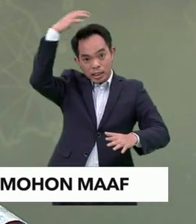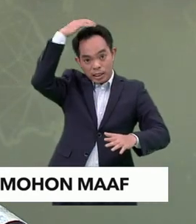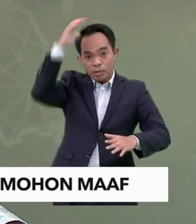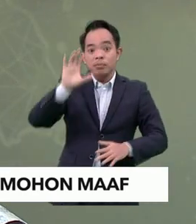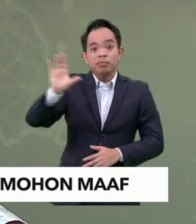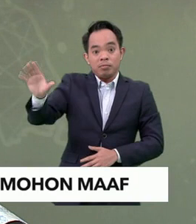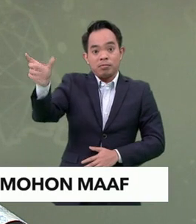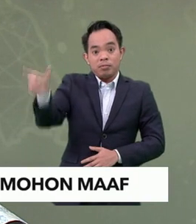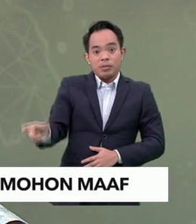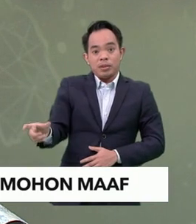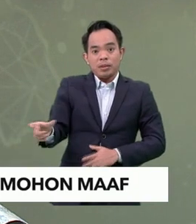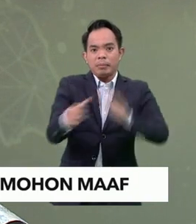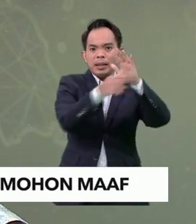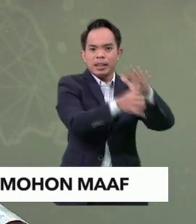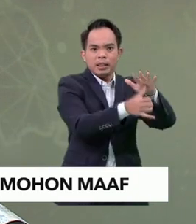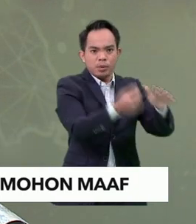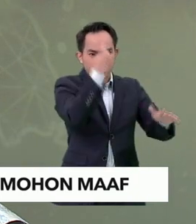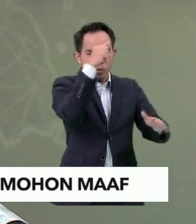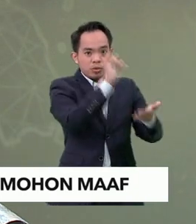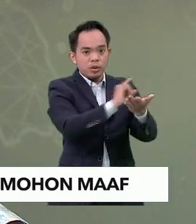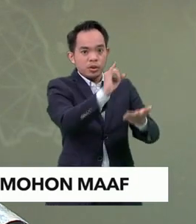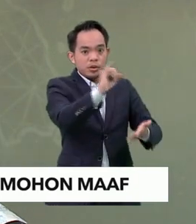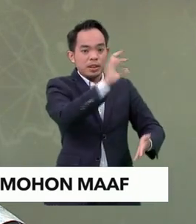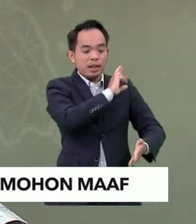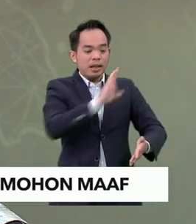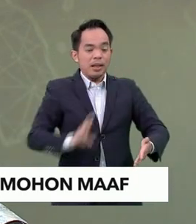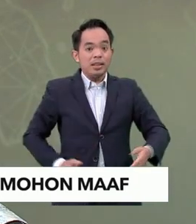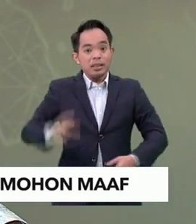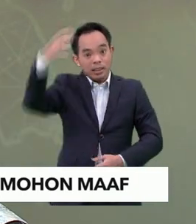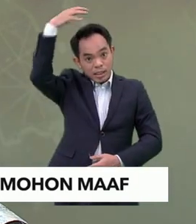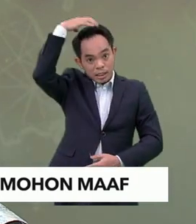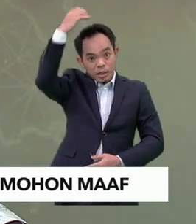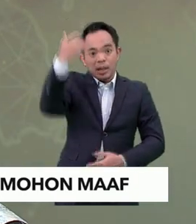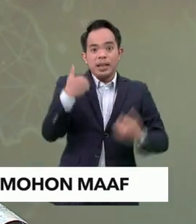solusi di sifatkan satu penghinaan kepada institusi di Raja